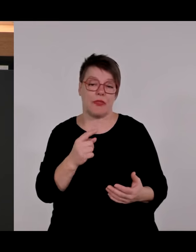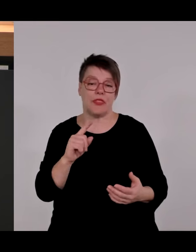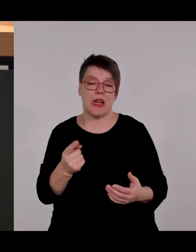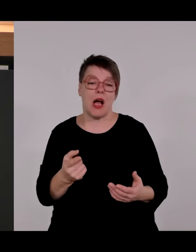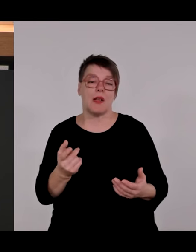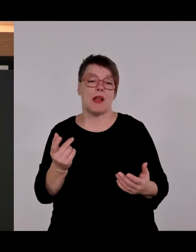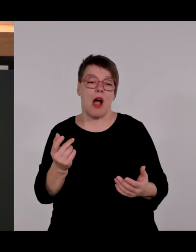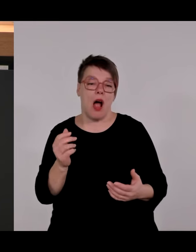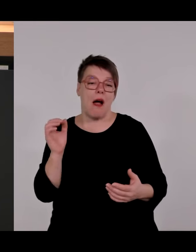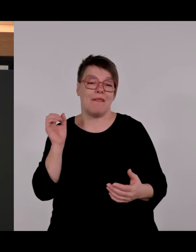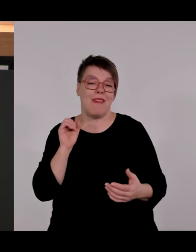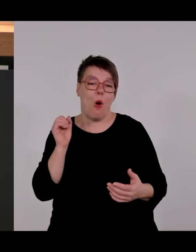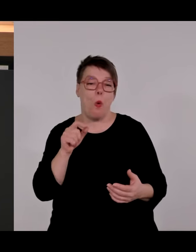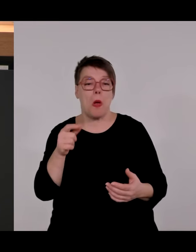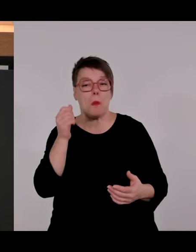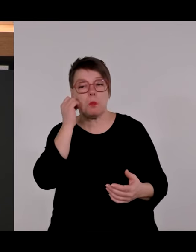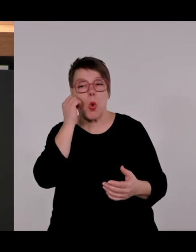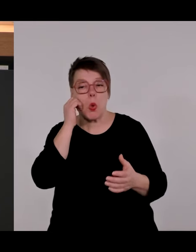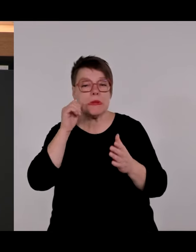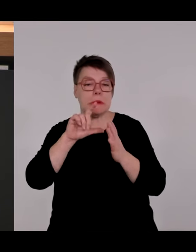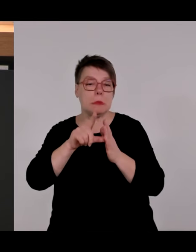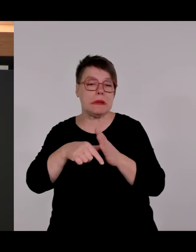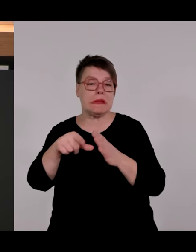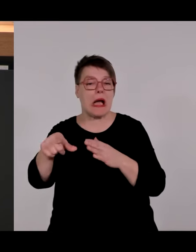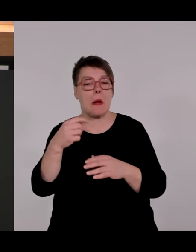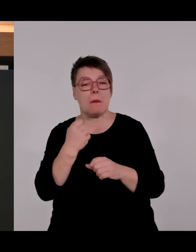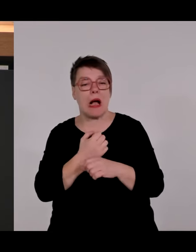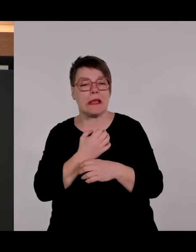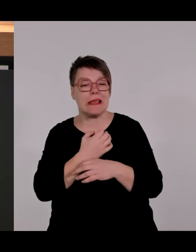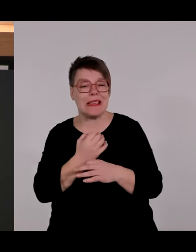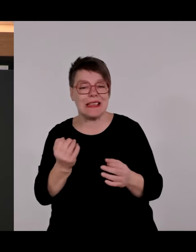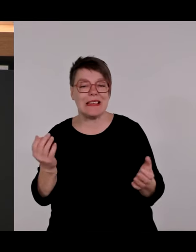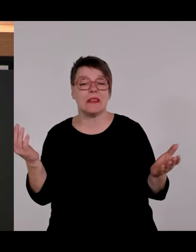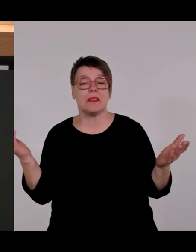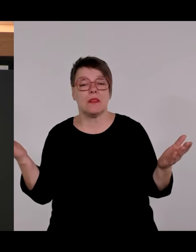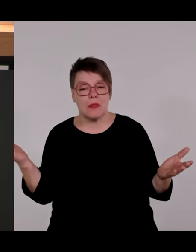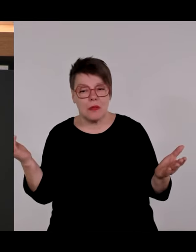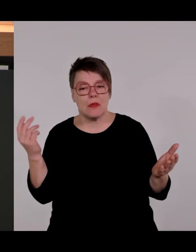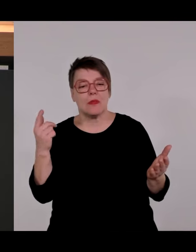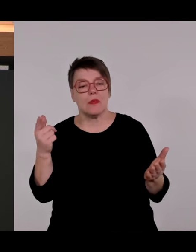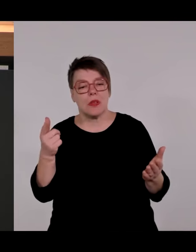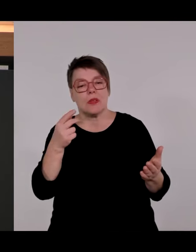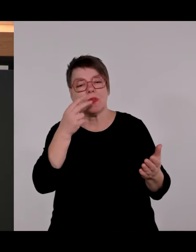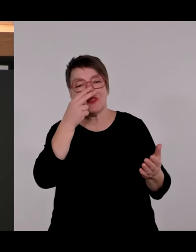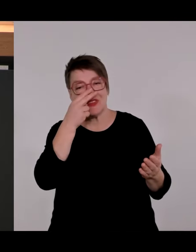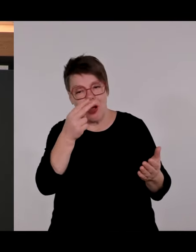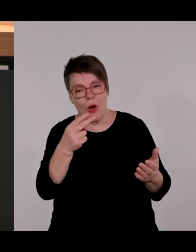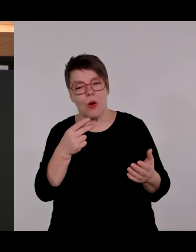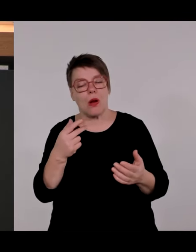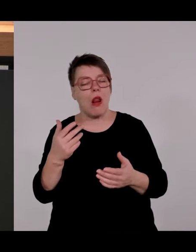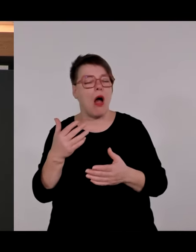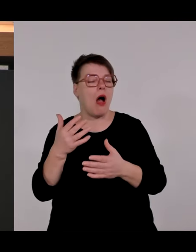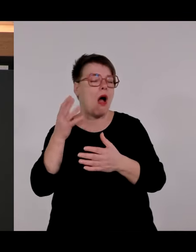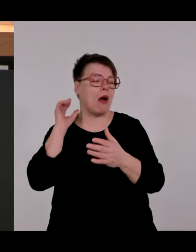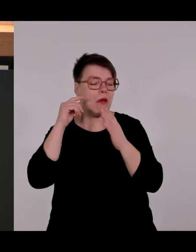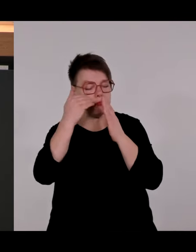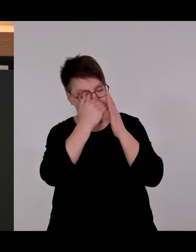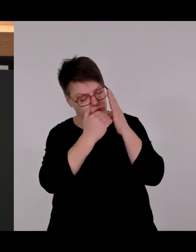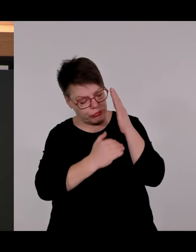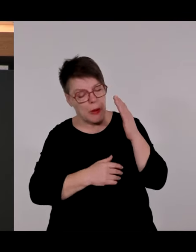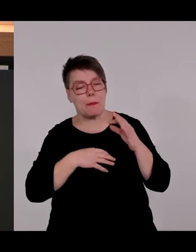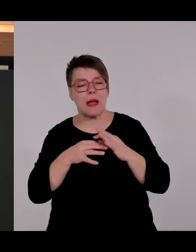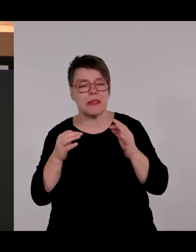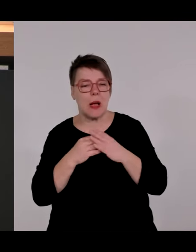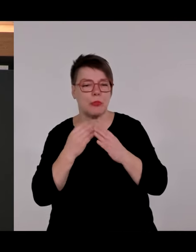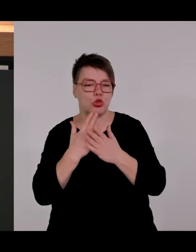beschränkt. Denn Parkläufer oder das Ordnungsamt sind wichtig und machen gute Arbeit. Aber können Sie wirklich organisierte